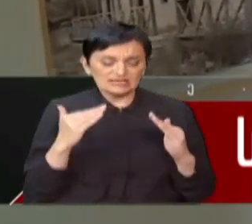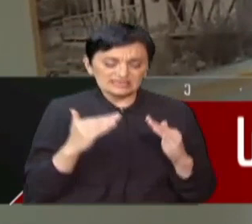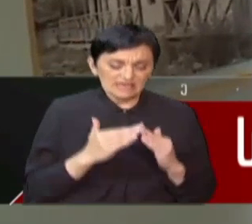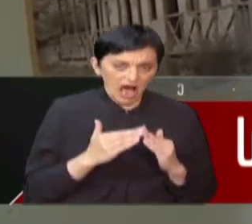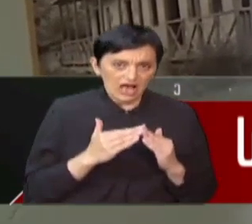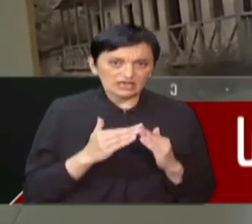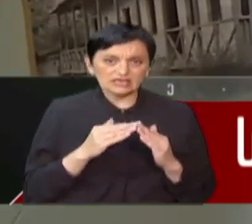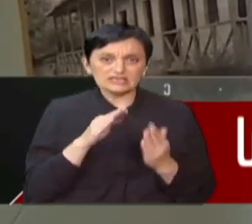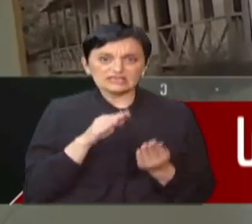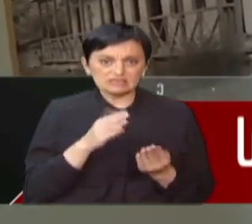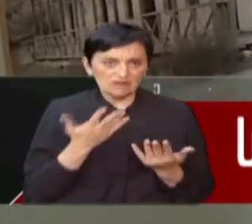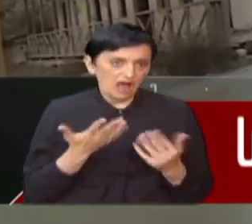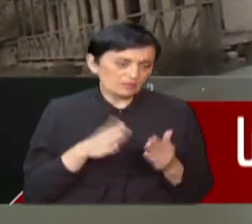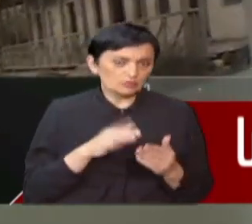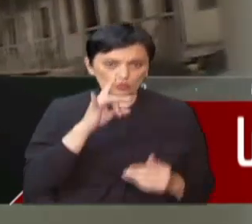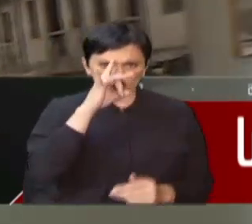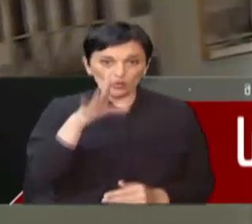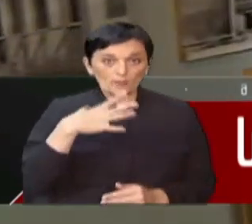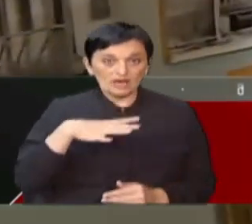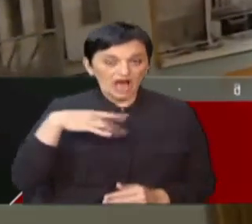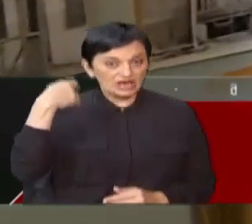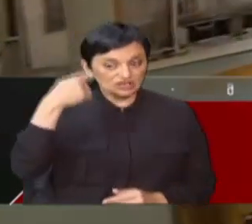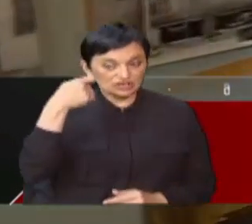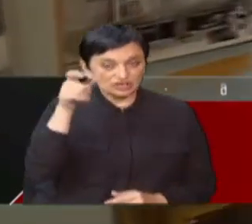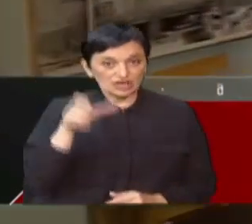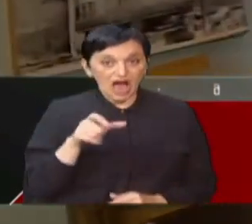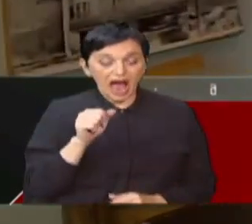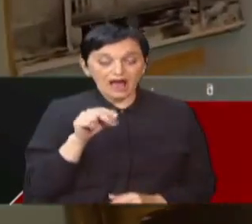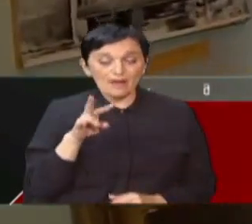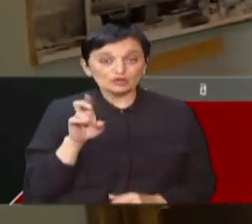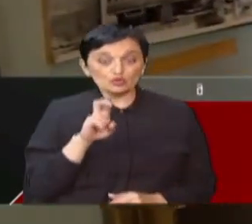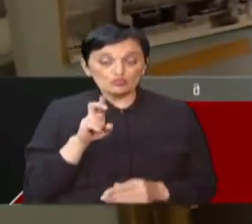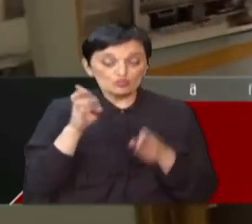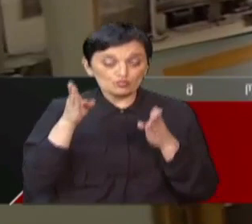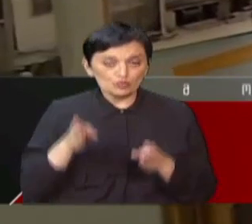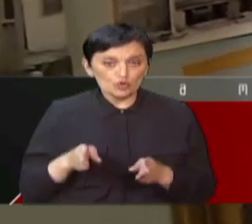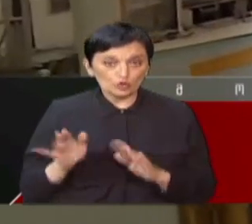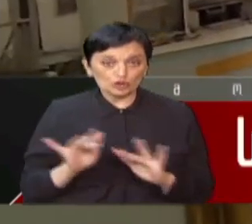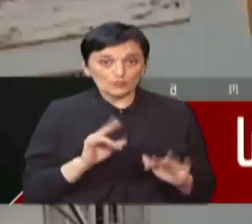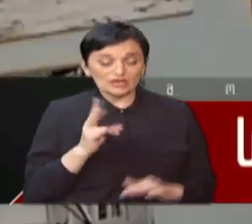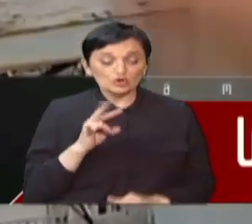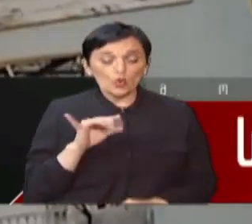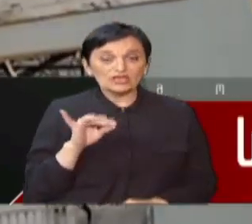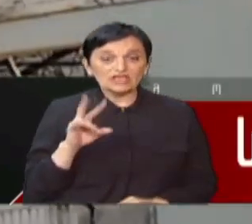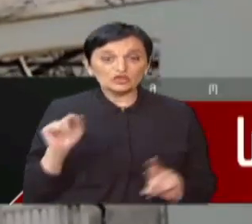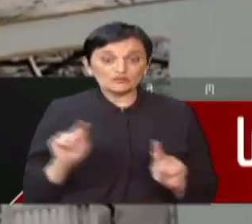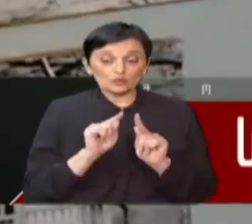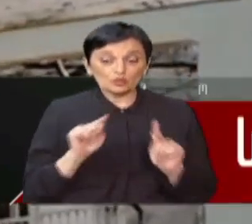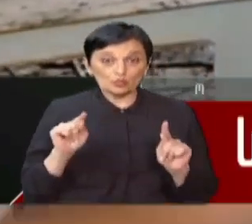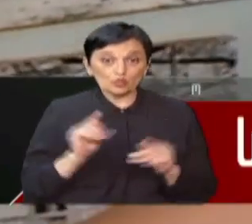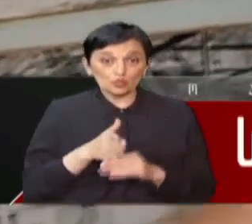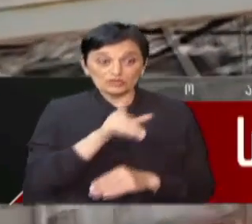არც საფლავიც ალბათ. Ცნობილი ქართველი რეჟისორი სანდრო ახმეტელის ბიოგრაფიას და შემოქმედებას ნინო ინანაშვილი მუზეუმში